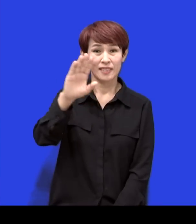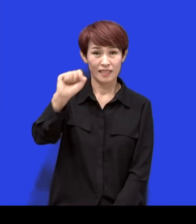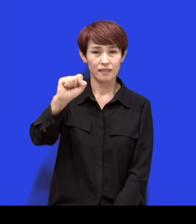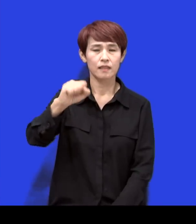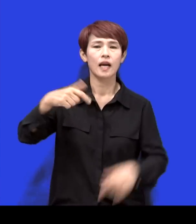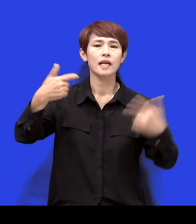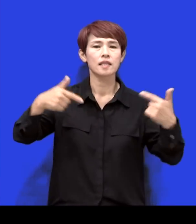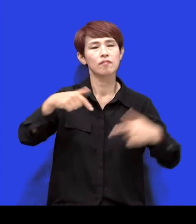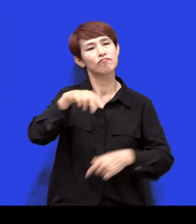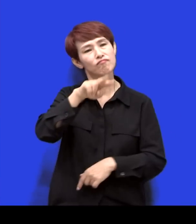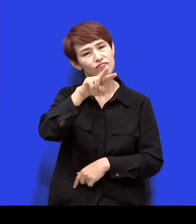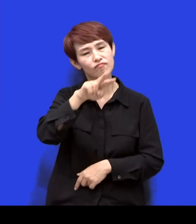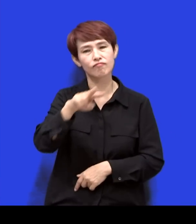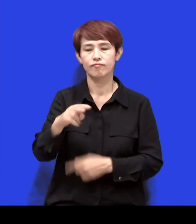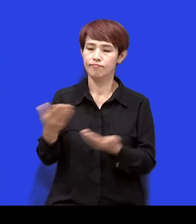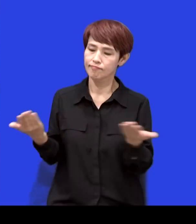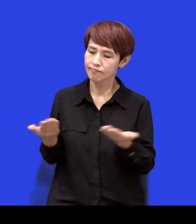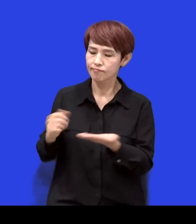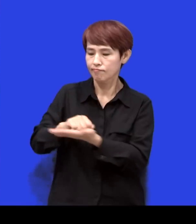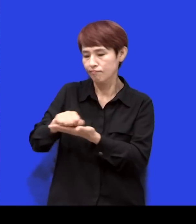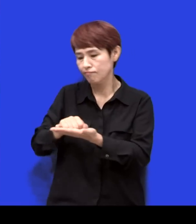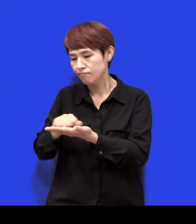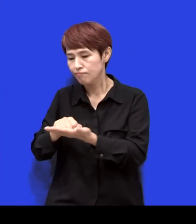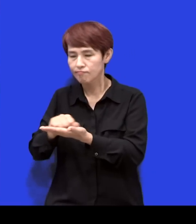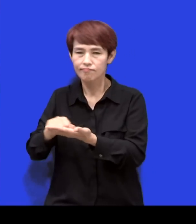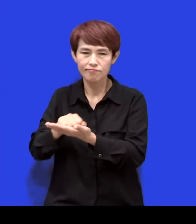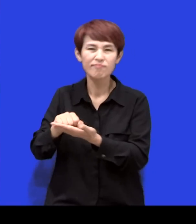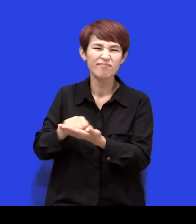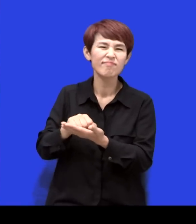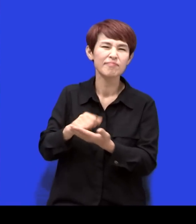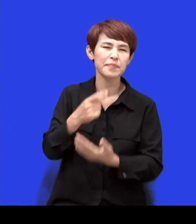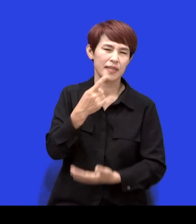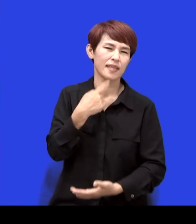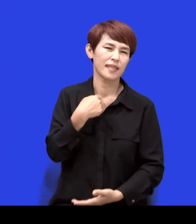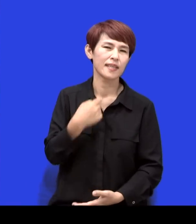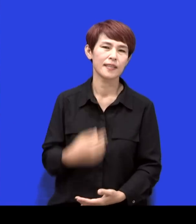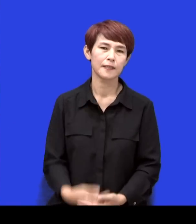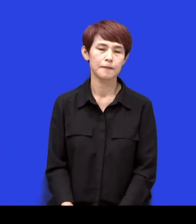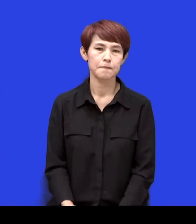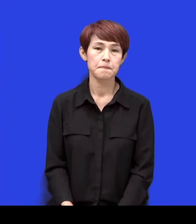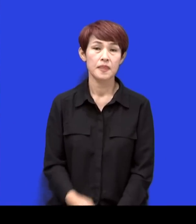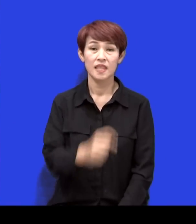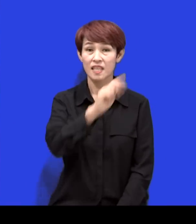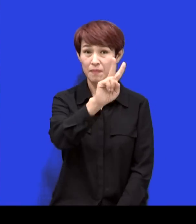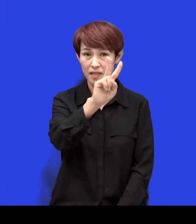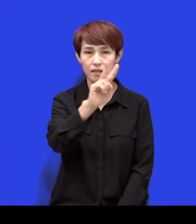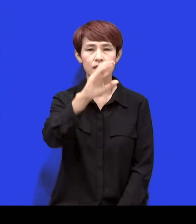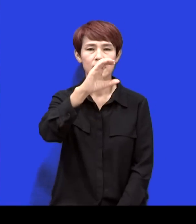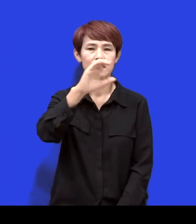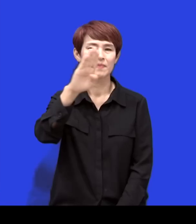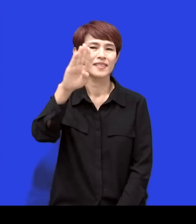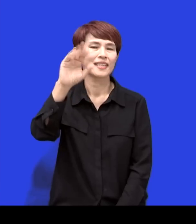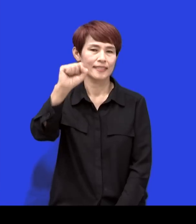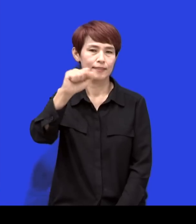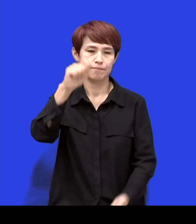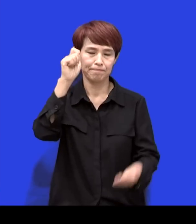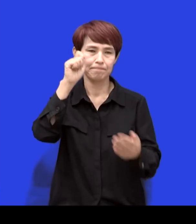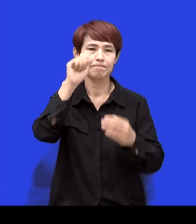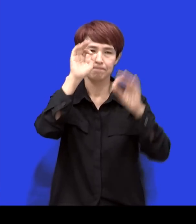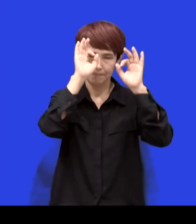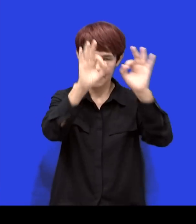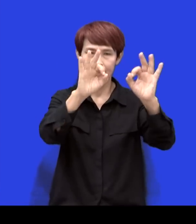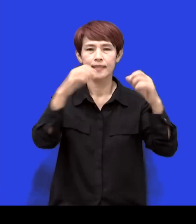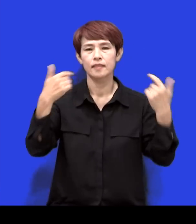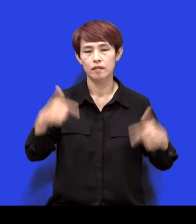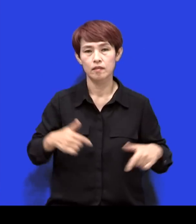예. 일을 하셨고 예. 뭐 설거지를 하셔든 뭐 청소를 하시든 항상 TV는 CBS로 고정이 돼 있었고 네. 그리고 이제